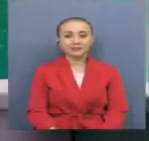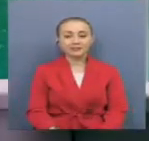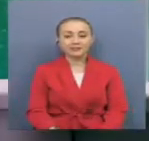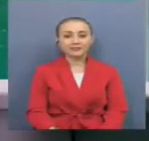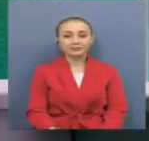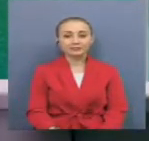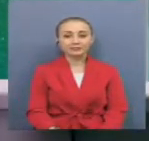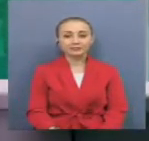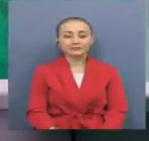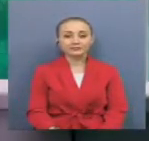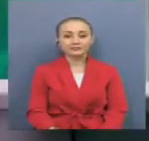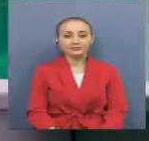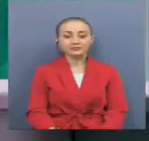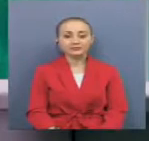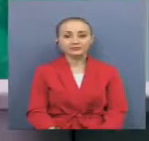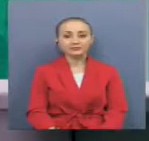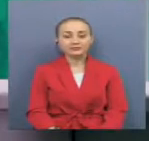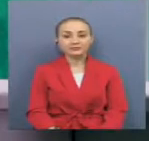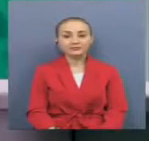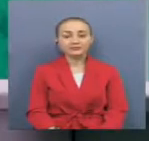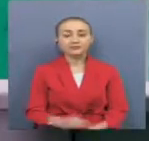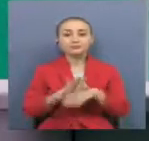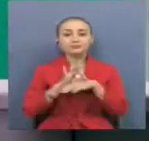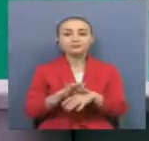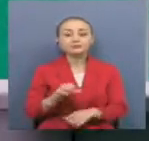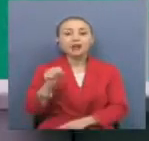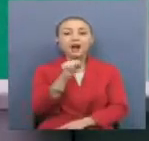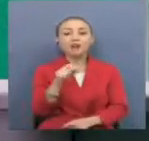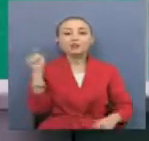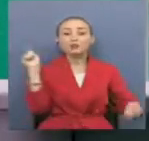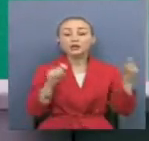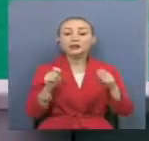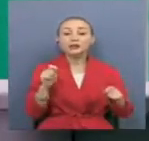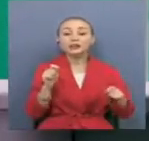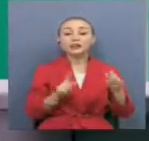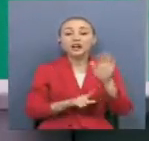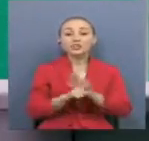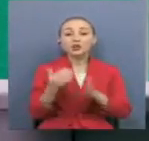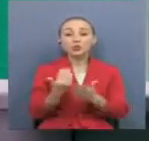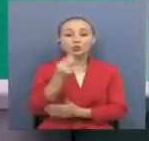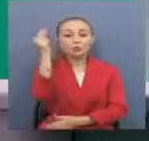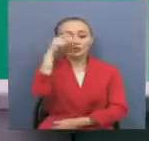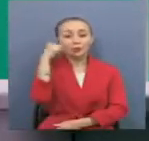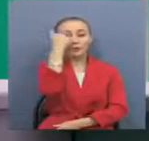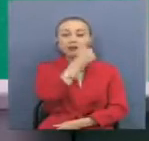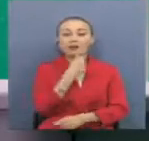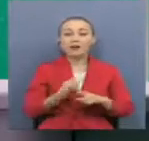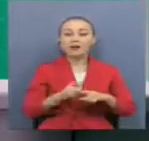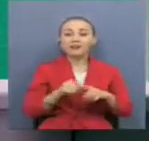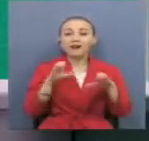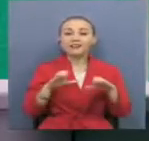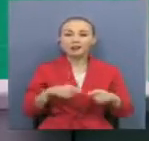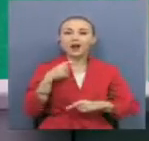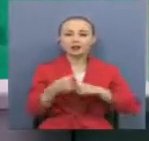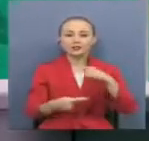Жаңа оқу жылы қарсаңында тамыз конференциясын өткізу игі дәстүрге айналған. Өткен жыл жетістікке толы, келер жылға қойылар міндет